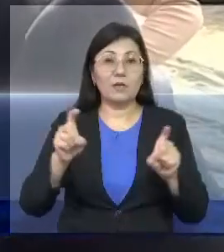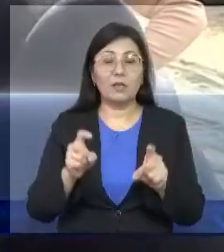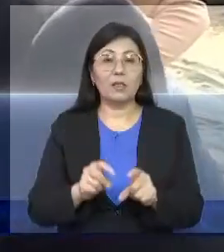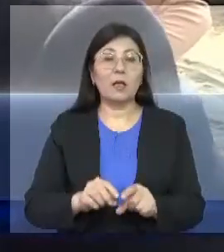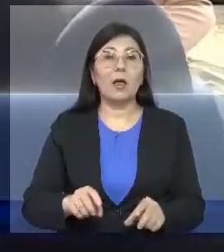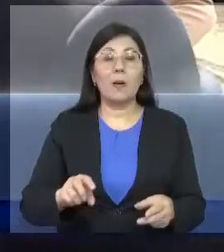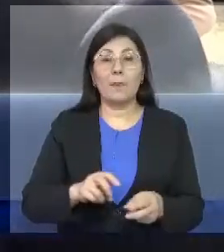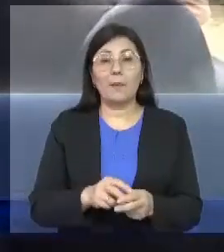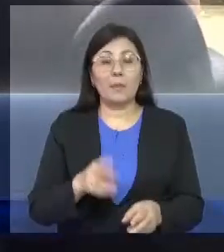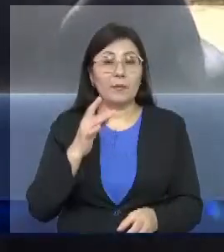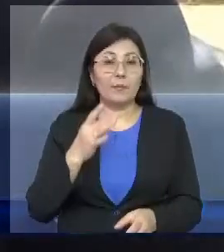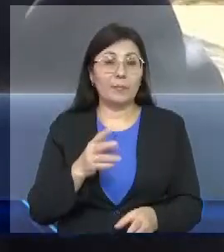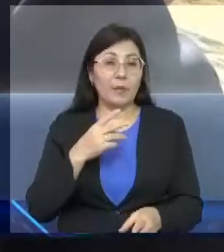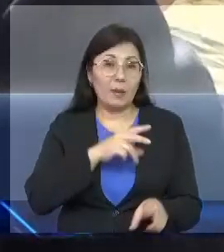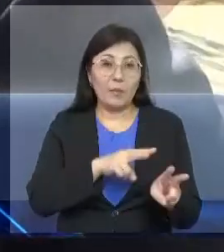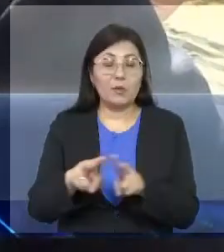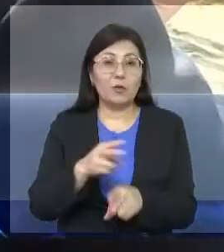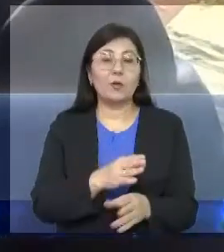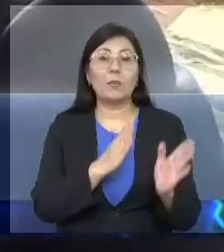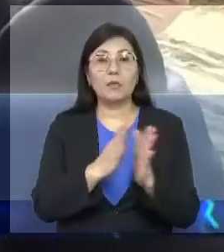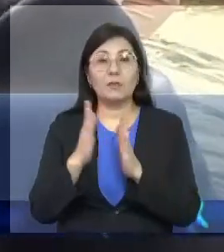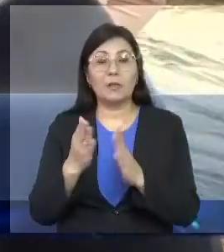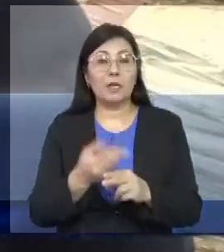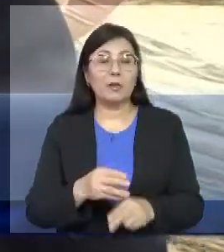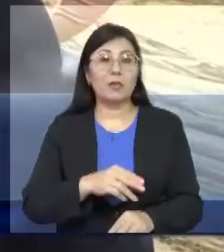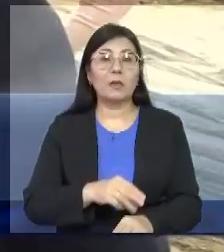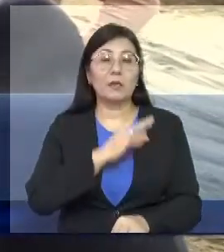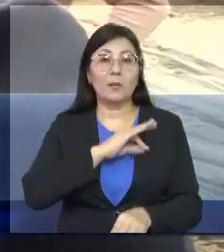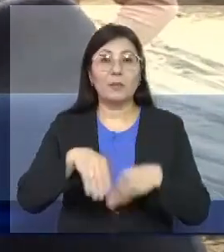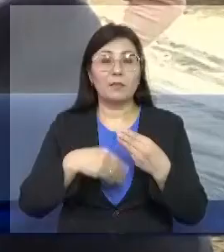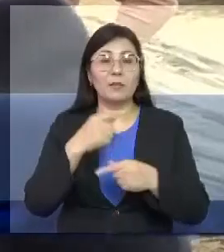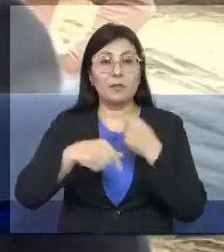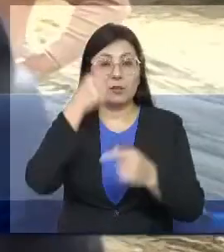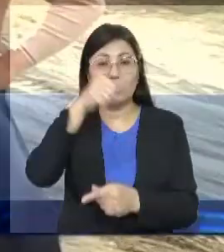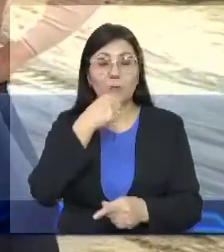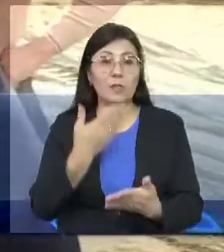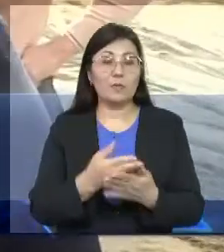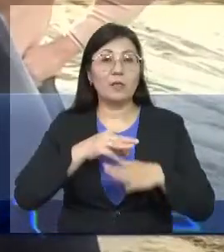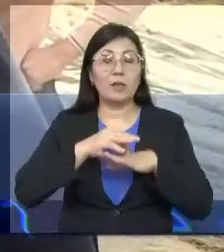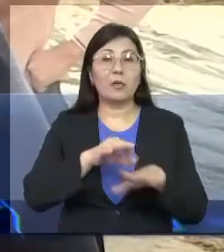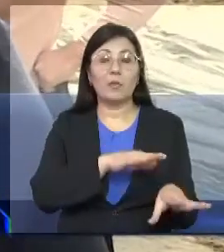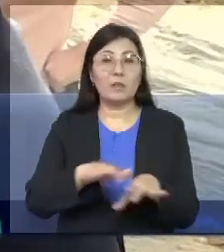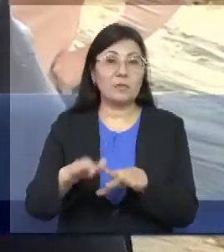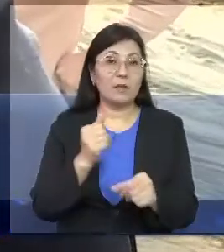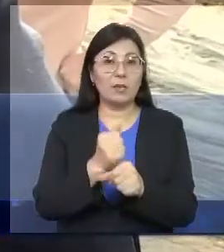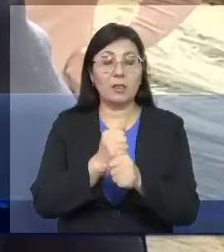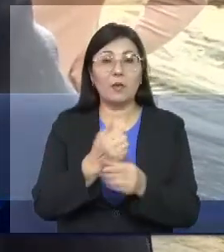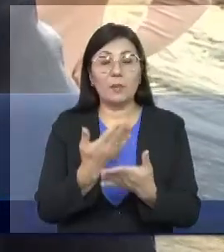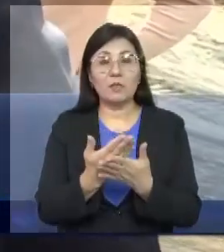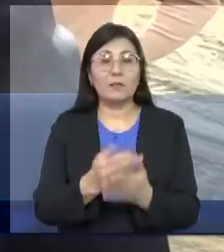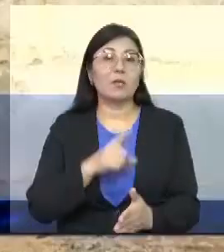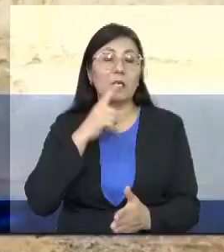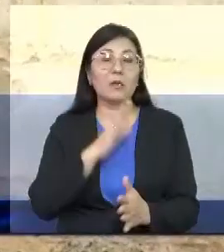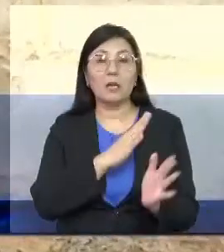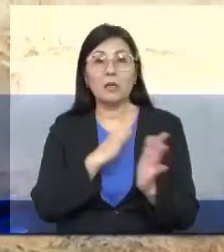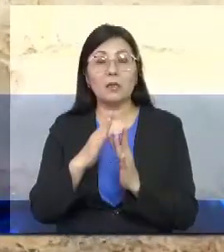Проект находится под строгим контролем, и здание будет введено в эксплуатацию в следующем году. Весной будут проведены мероприятия по благоустройству и озеленению